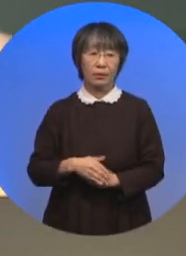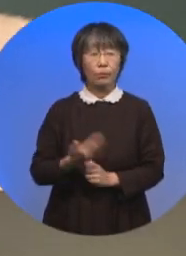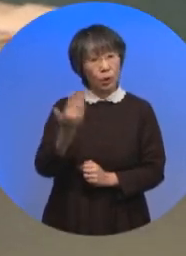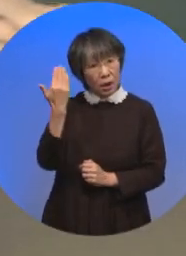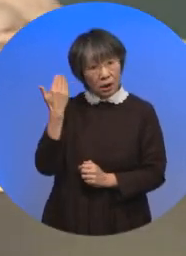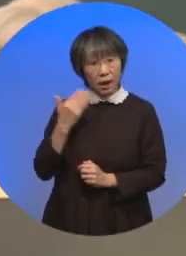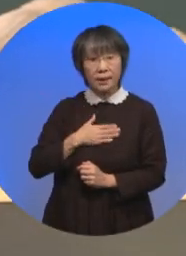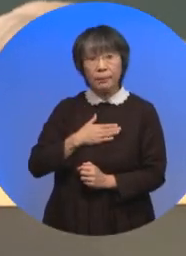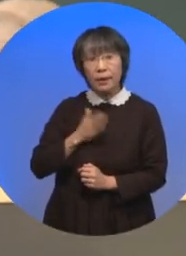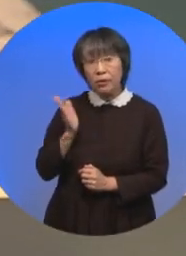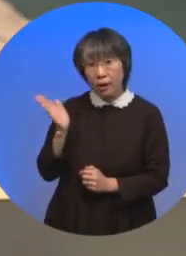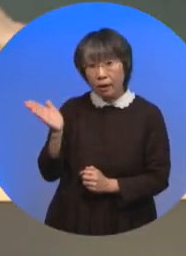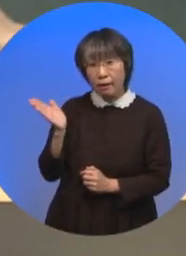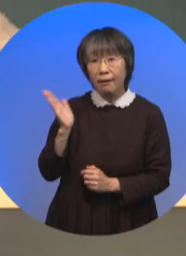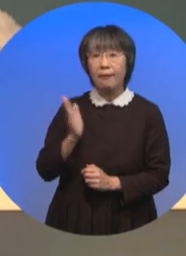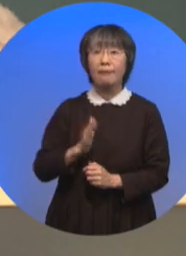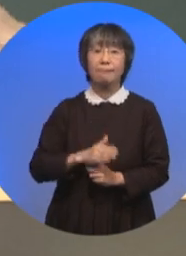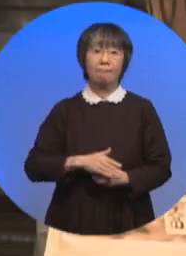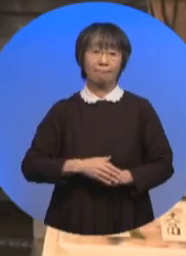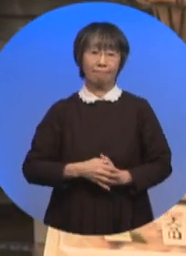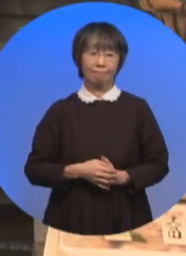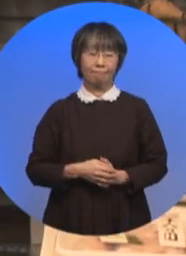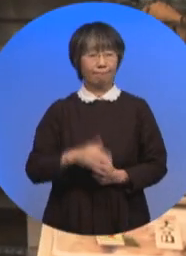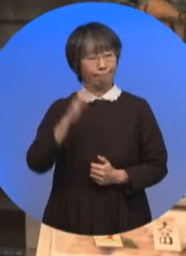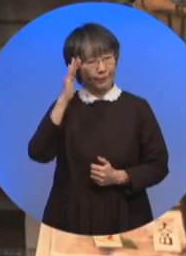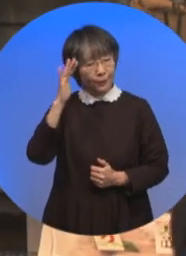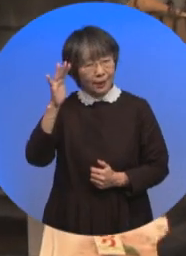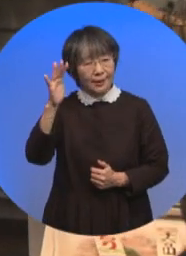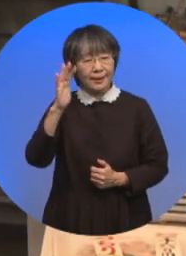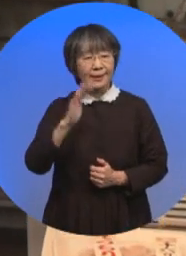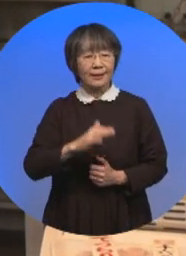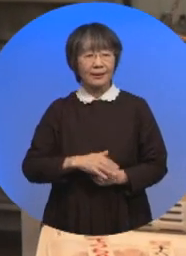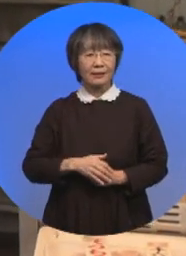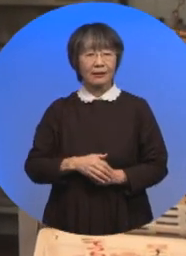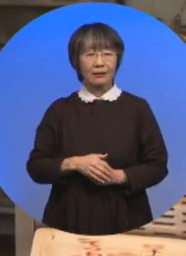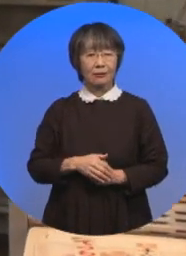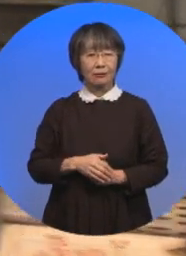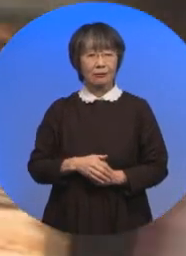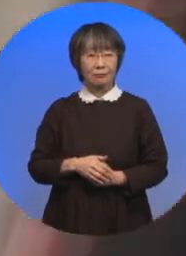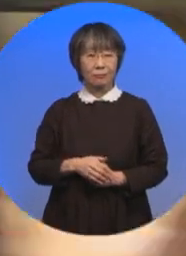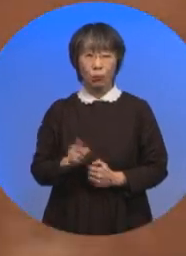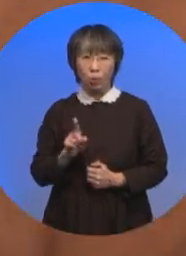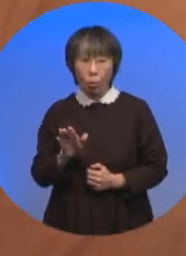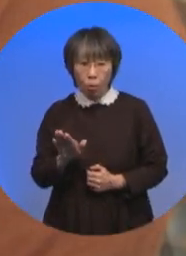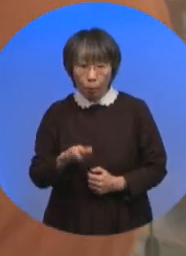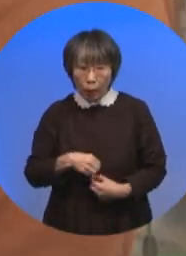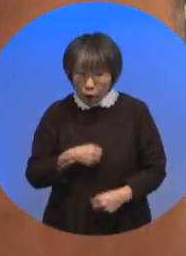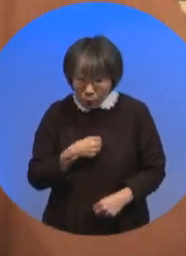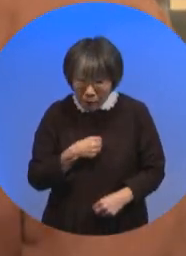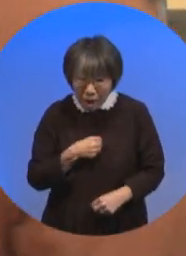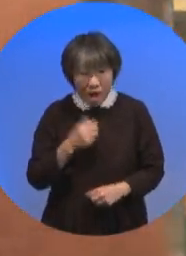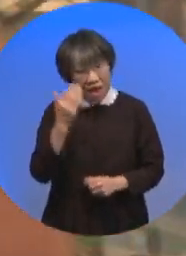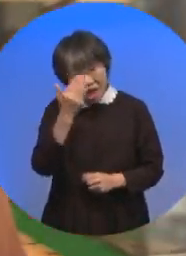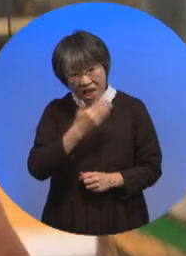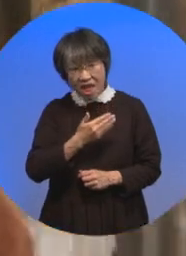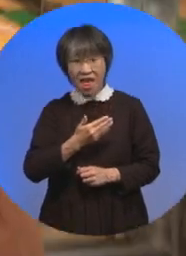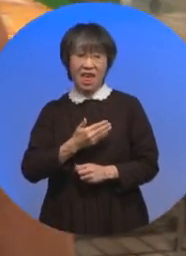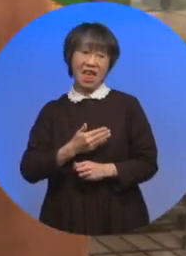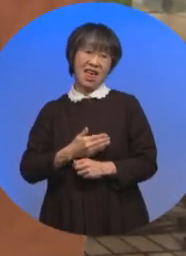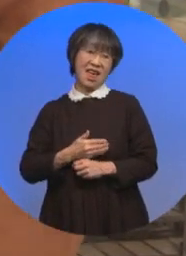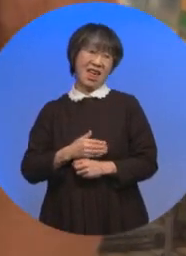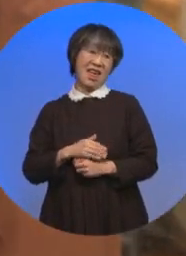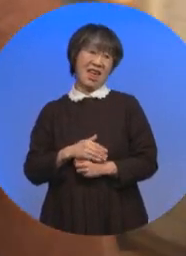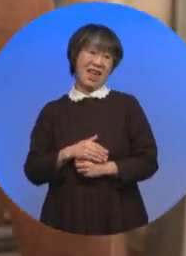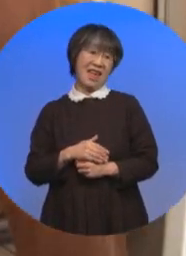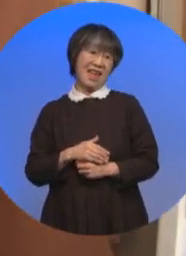いで もちろん昔から知ってる そうなんです懐かしい どんな子でした 真面目な子やったね。 いやいやいや 知ってる